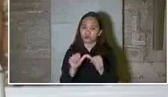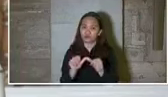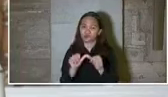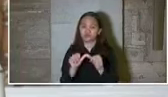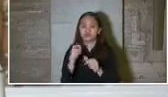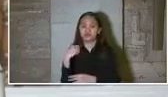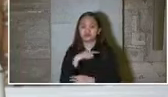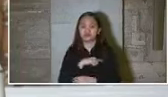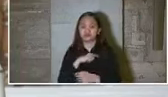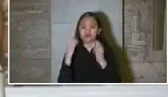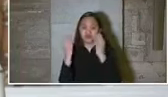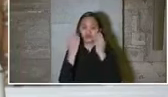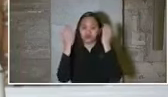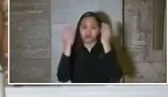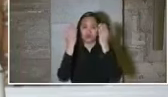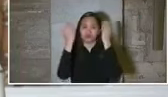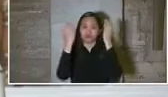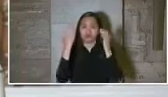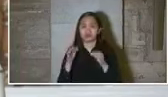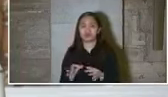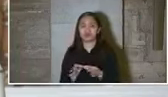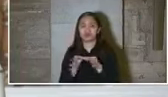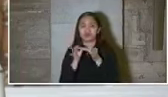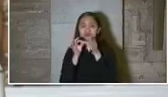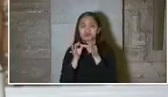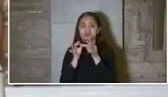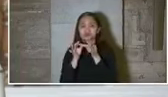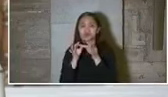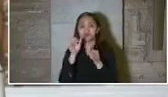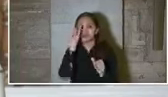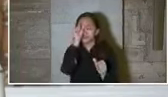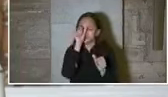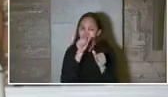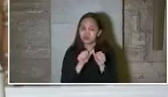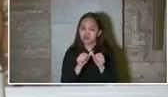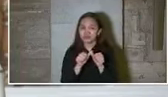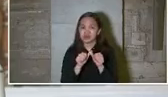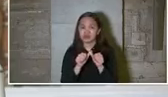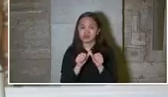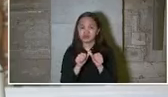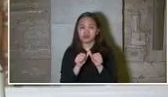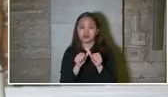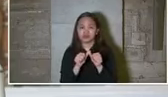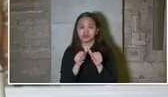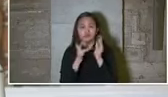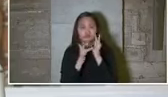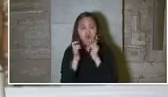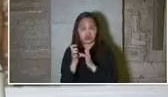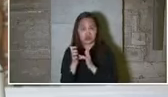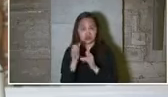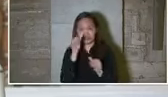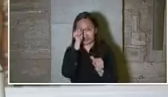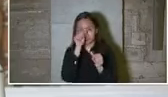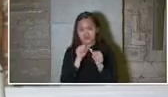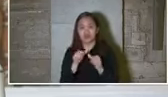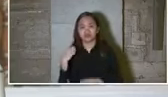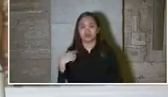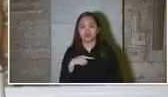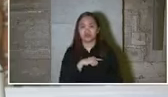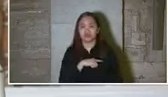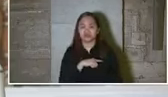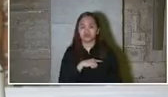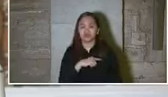ating pagdiriwang ng banal na misa na ito, paalala sa atin ni Jesus ngayon para maiwasan